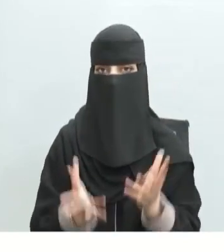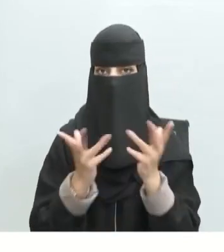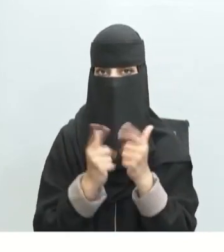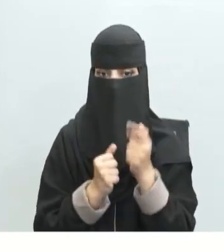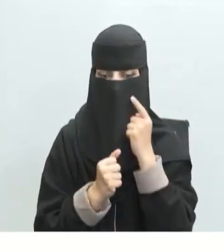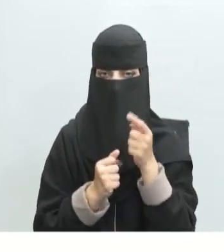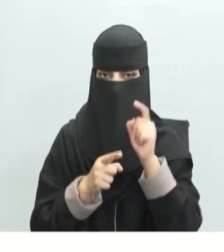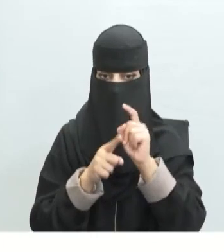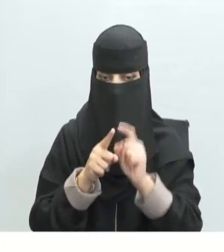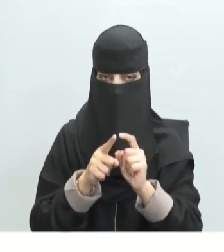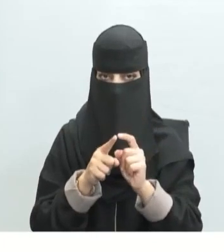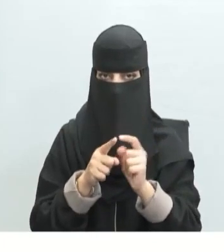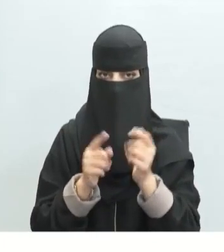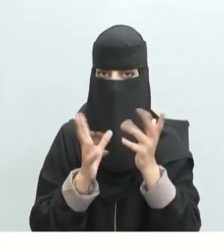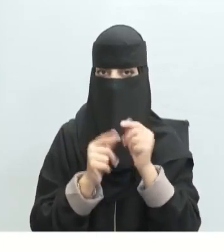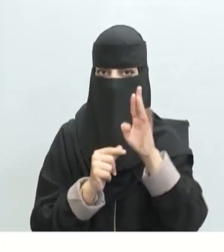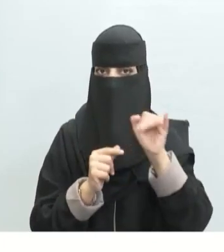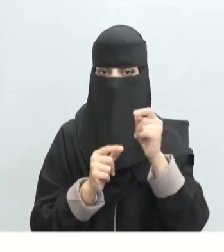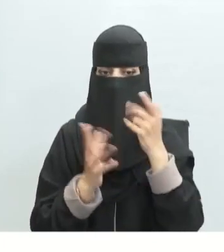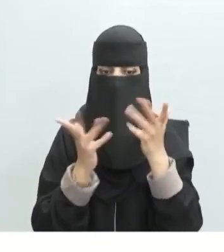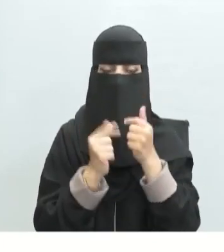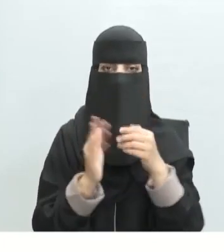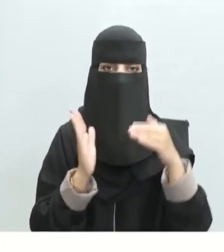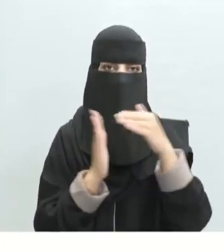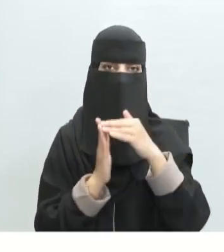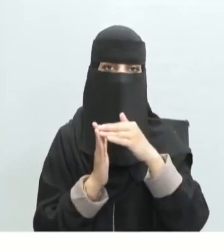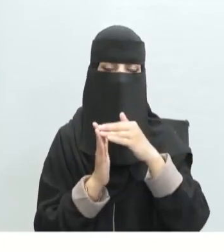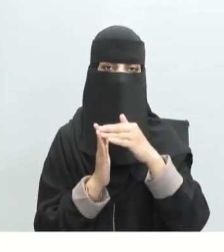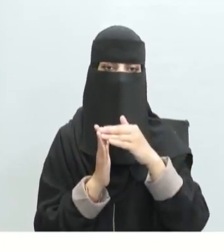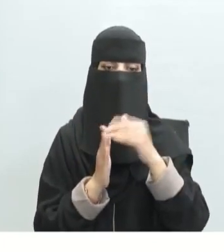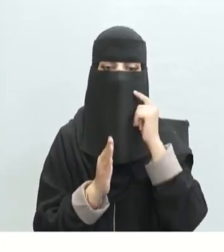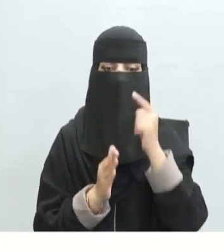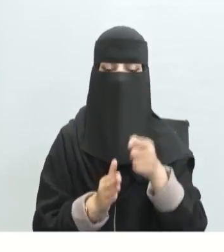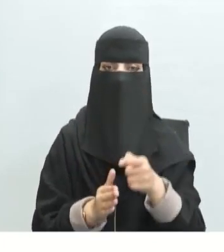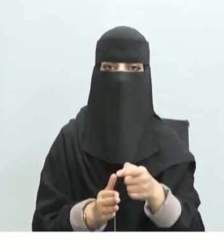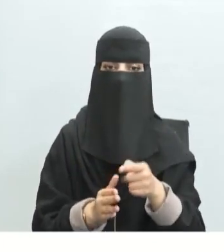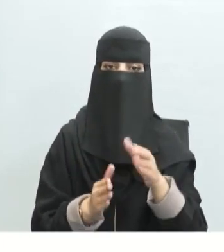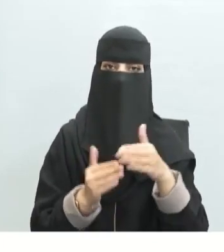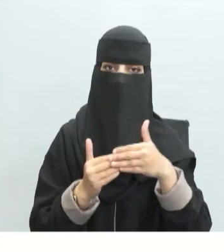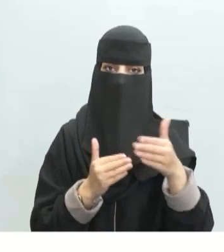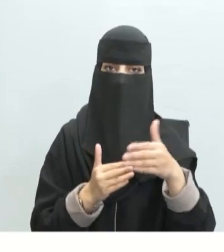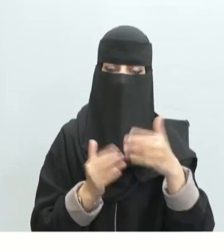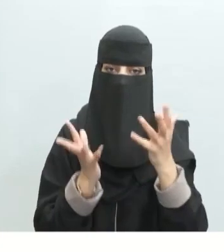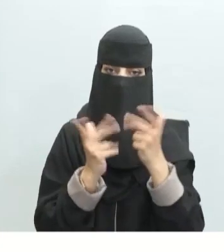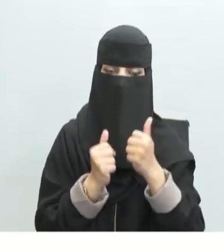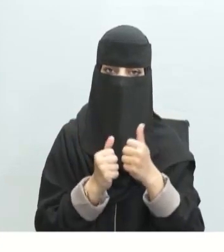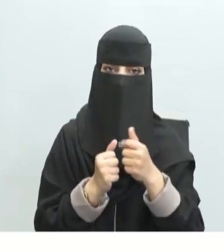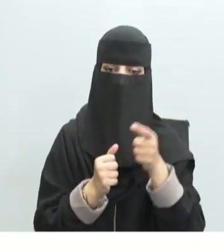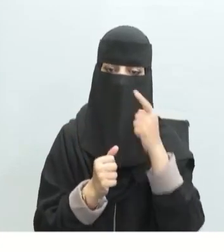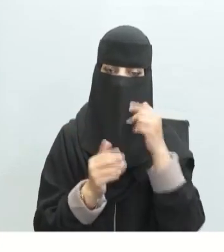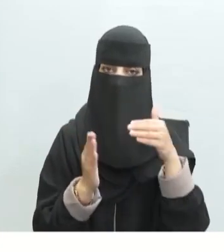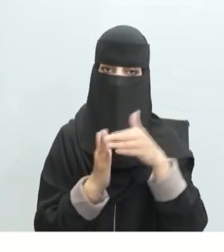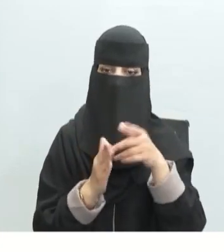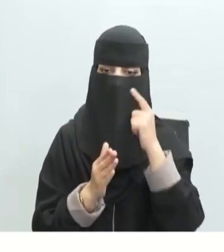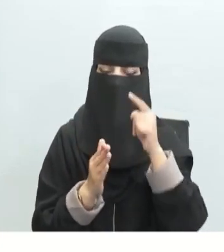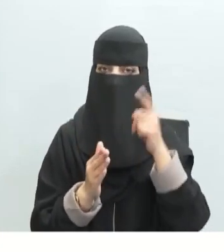هو النسبه بينهم كم تطلع ونحسب الناتج النهائي لكن نترك هذه العمليات الحسابيه لكم خلينا نشوف الان